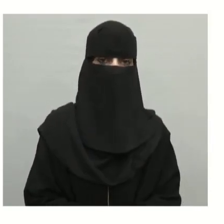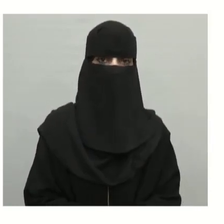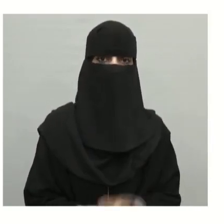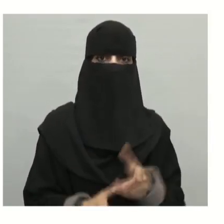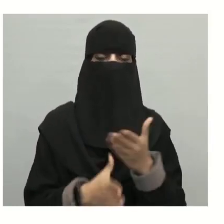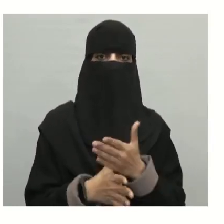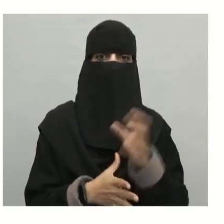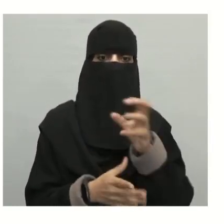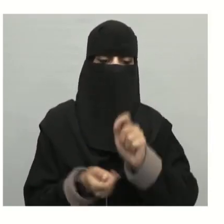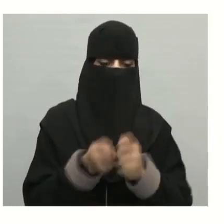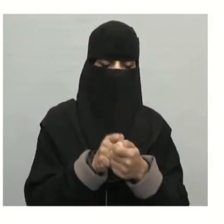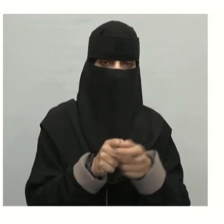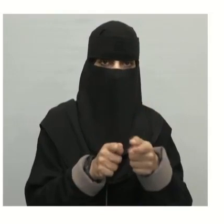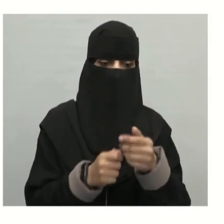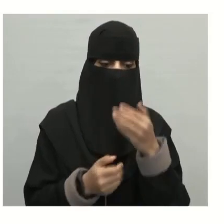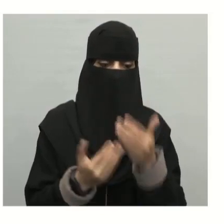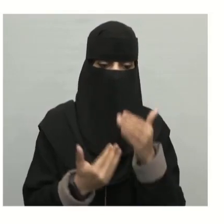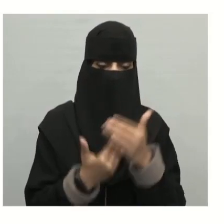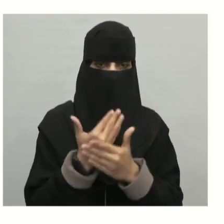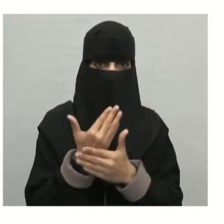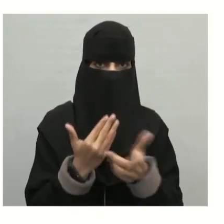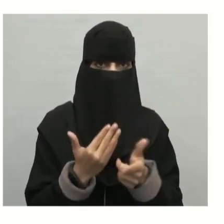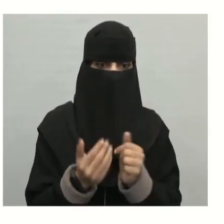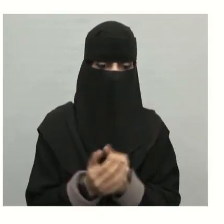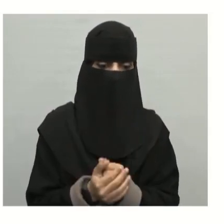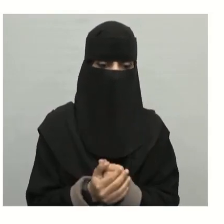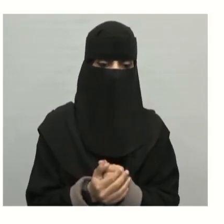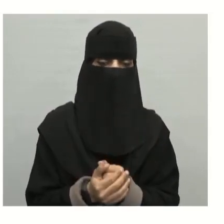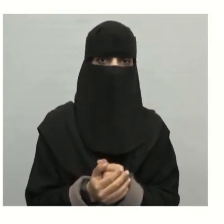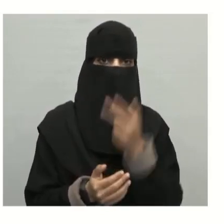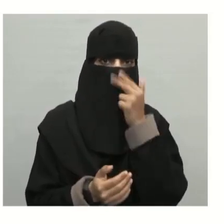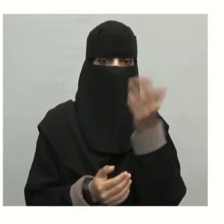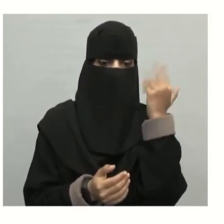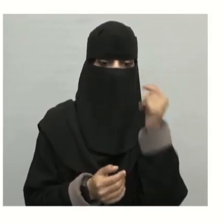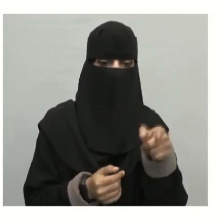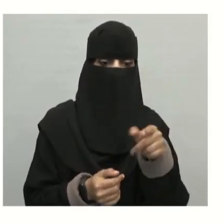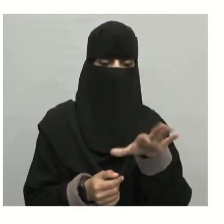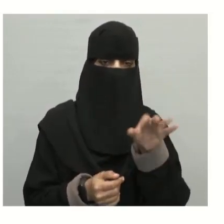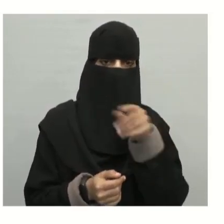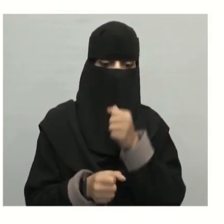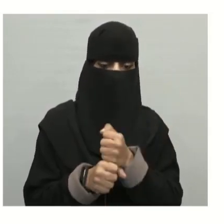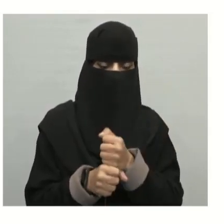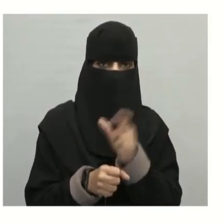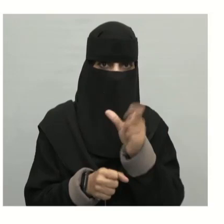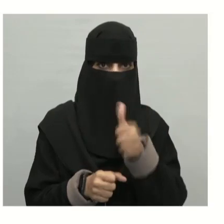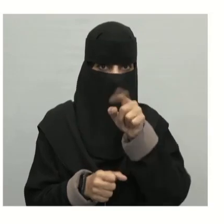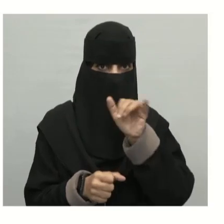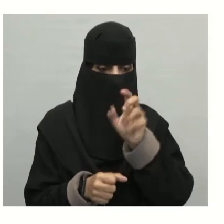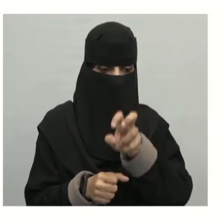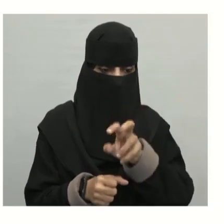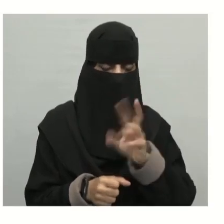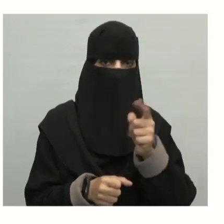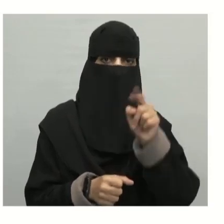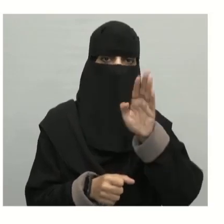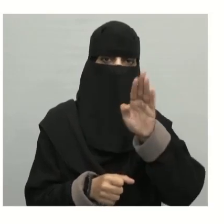انواع الصخور المتحوله تنتج الصخور المتحوله من صخور قديمه قد تكون صخور ناريه او